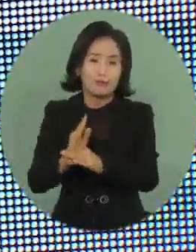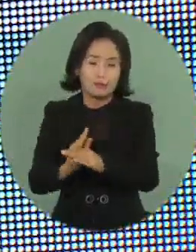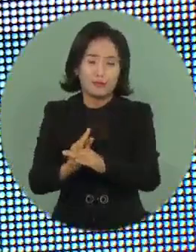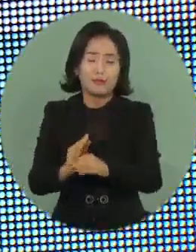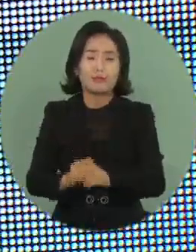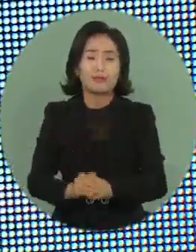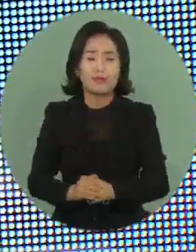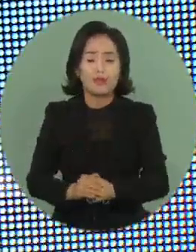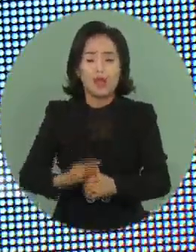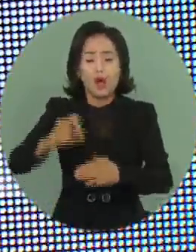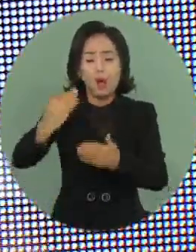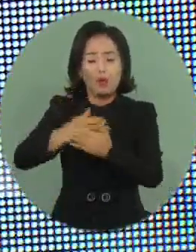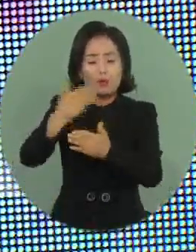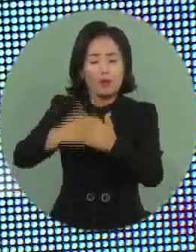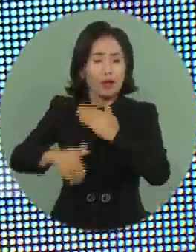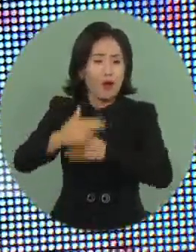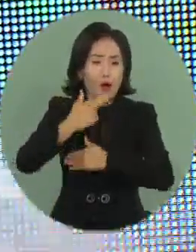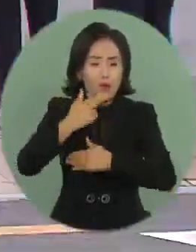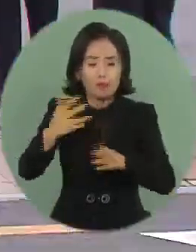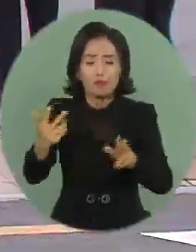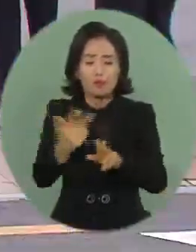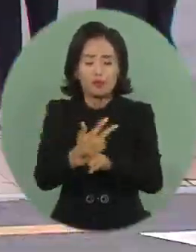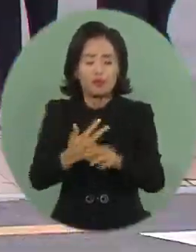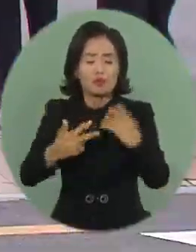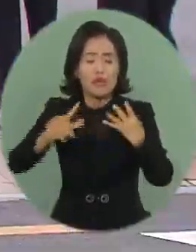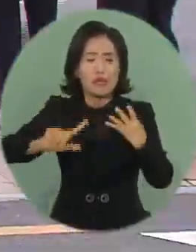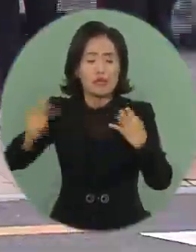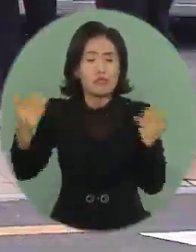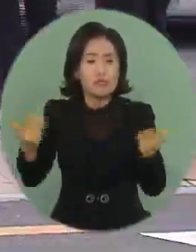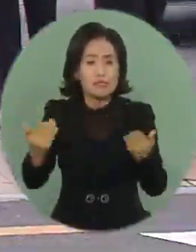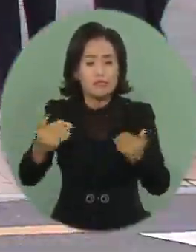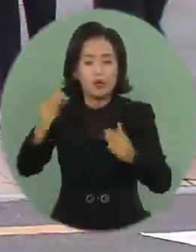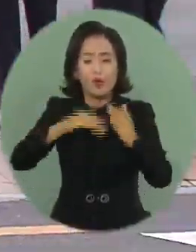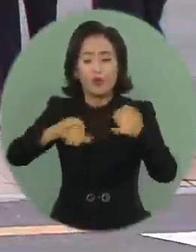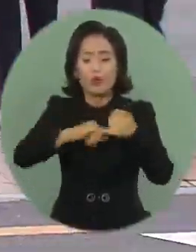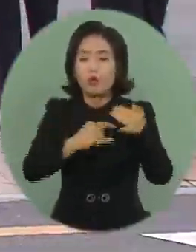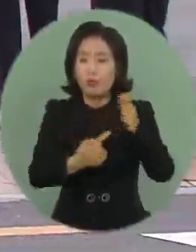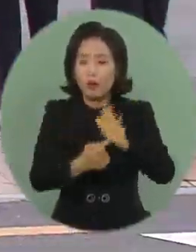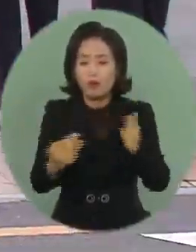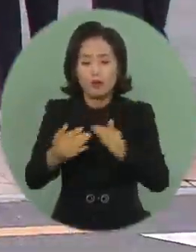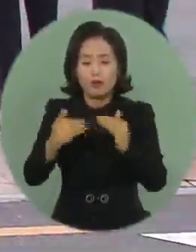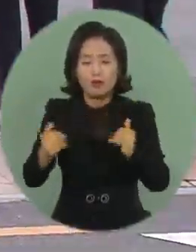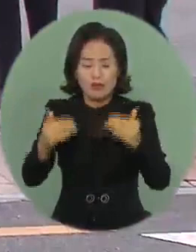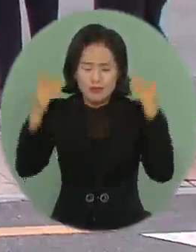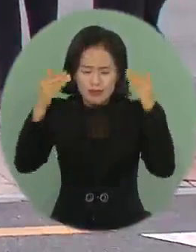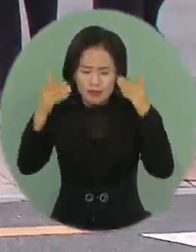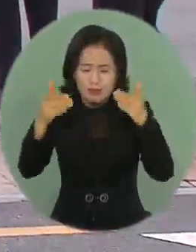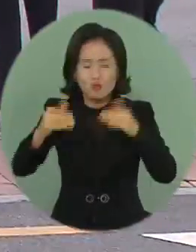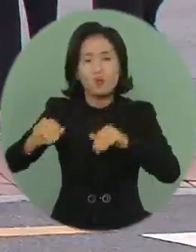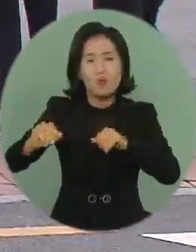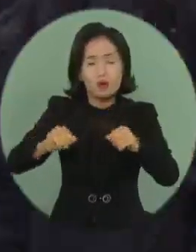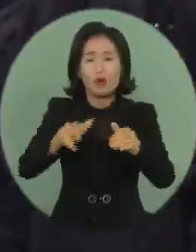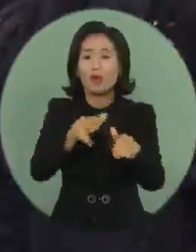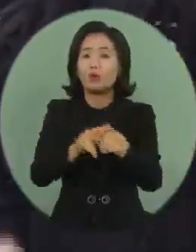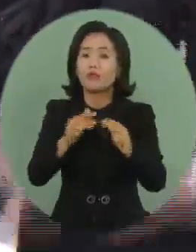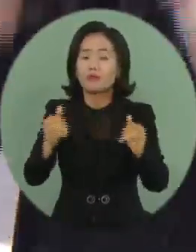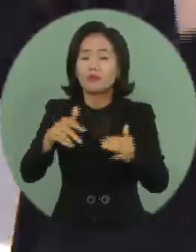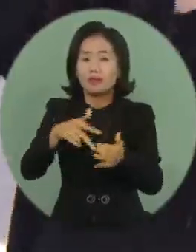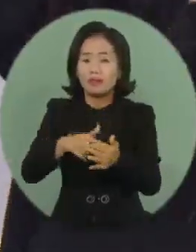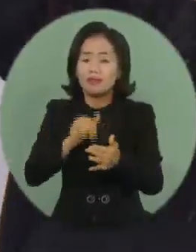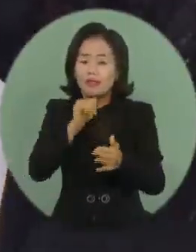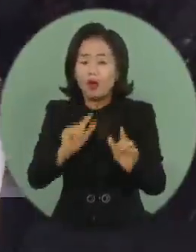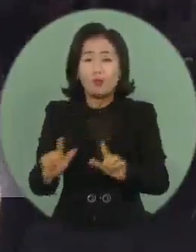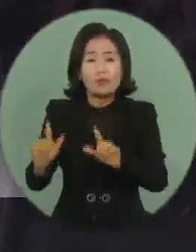펼쳤습니다. 임금 삭감 없는 주 4일 근무제 도입 등의 공약을 내걸며 노동자를 집중 공략했던 후보들은